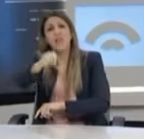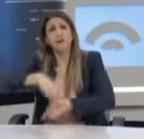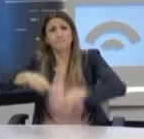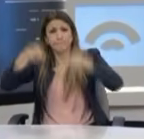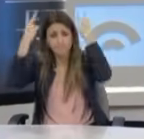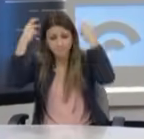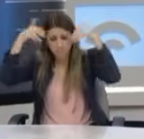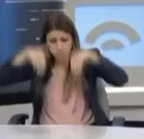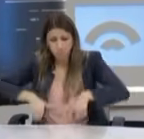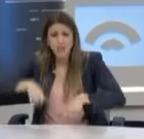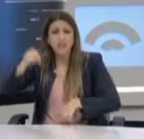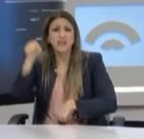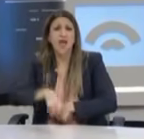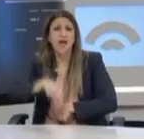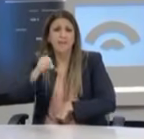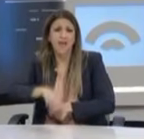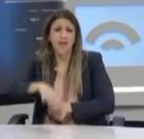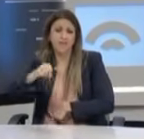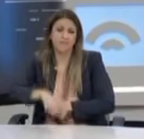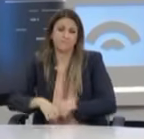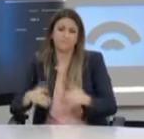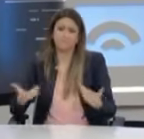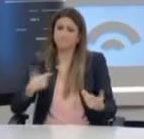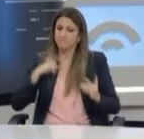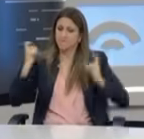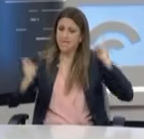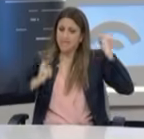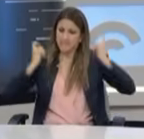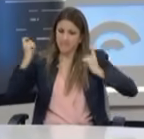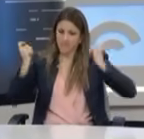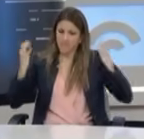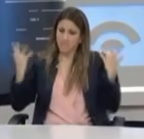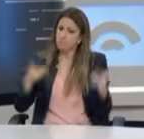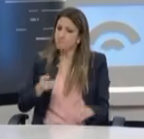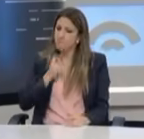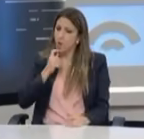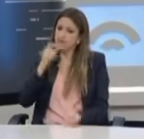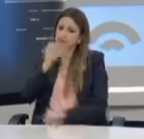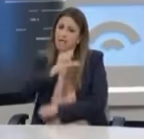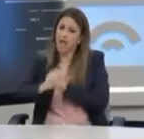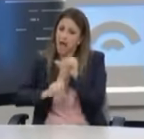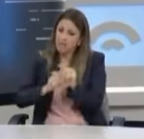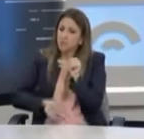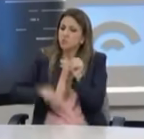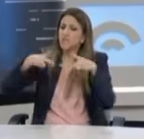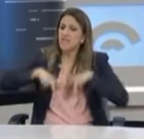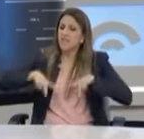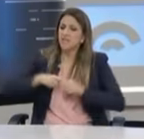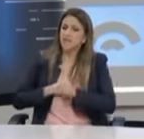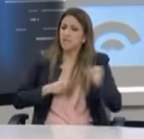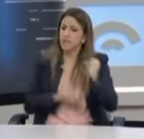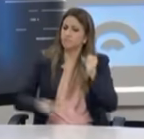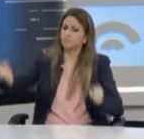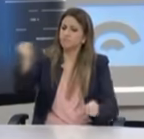Και αναρωτιέμαι, θα μπορούσε κάποιος να ισχυριστεί ότι εντάξει, άλλαξε η πολιτική, καινούργια κυβέρνηση της αριστεράς ήρθε στα